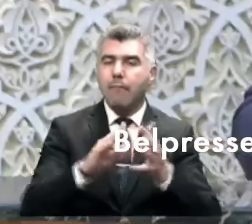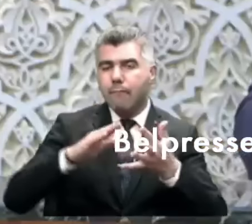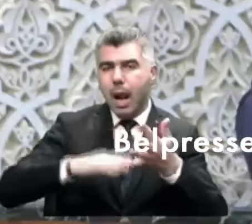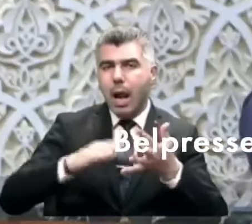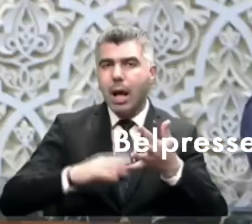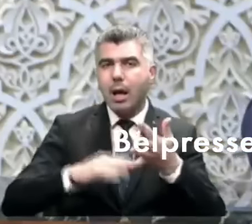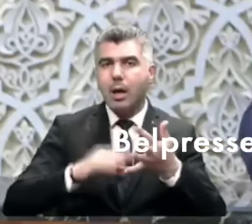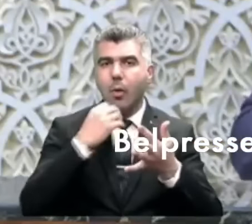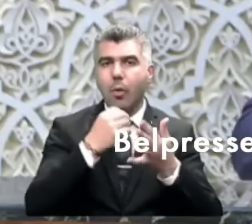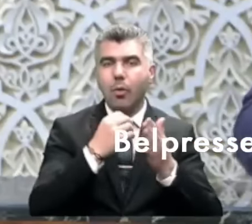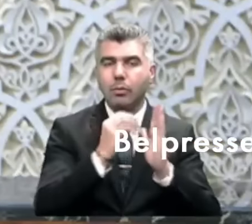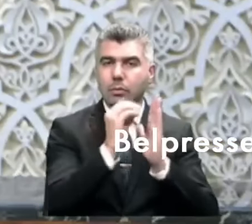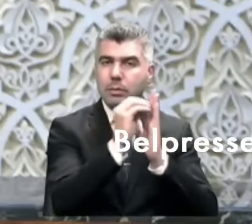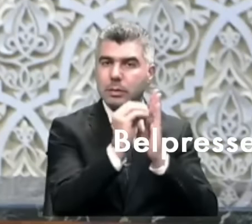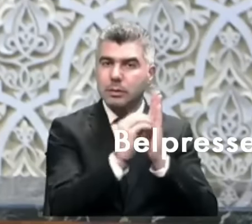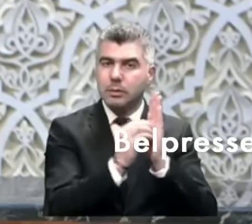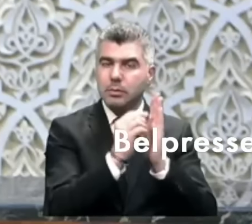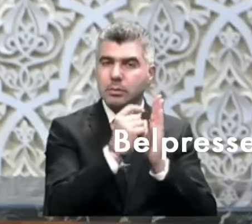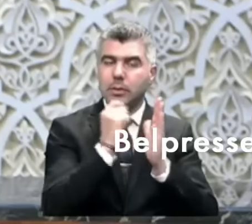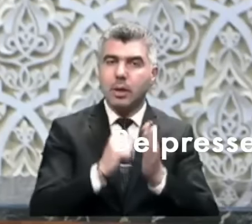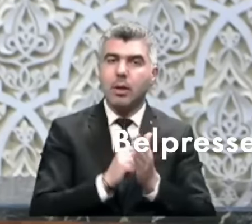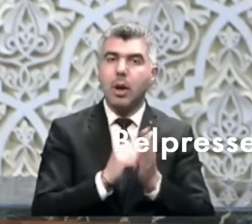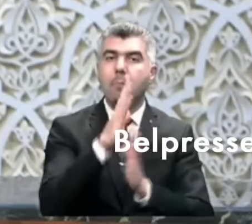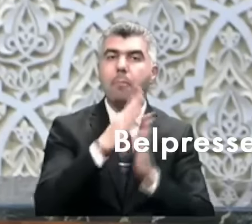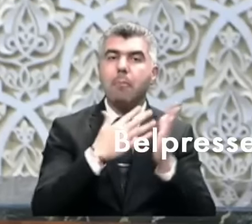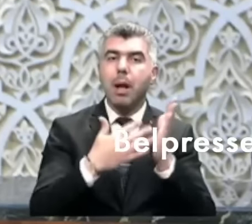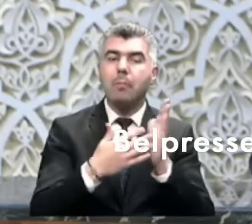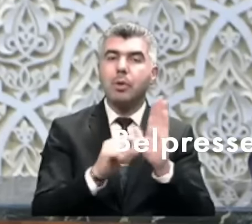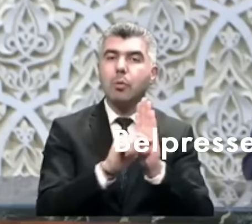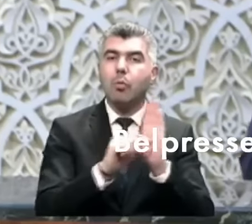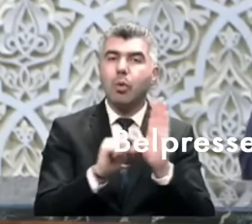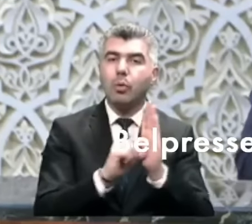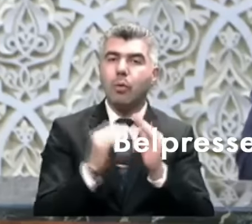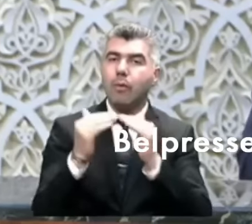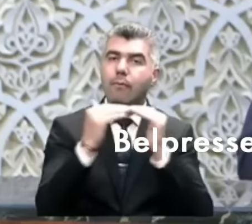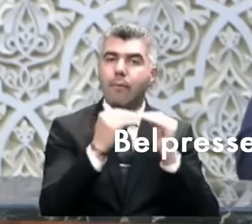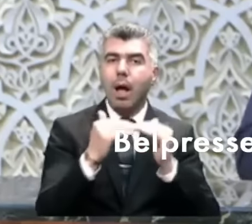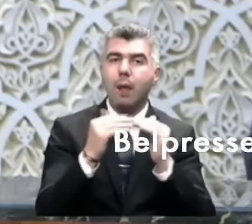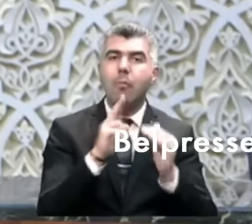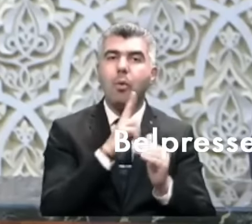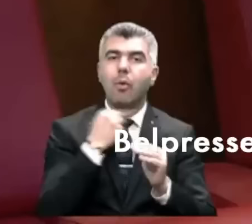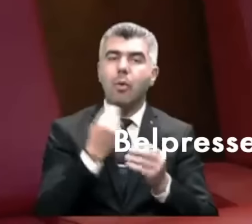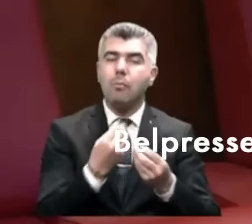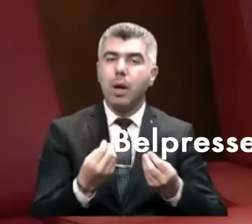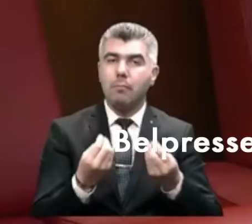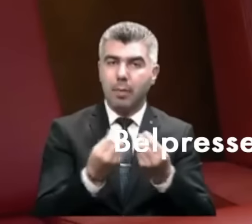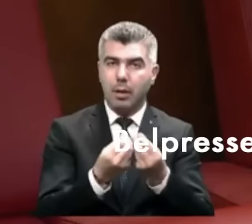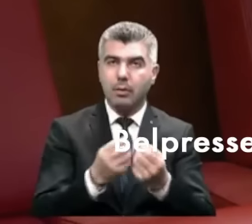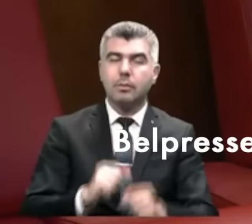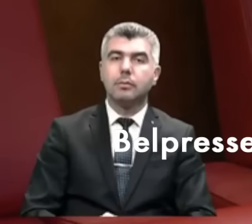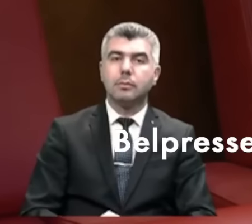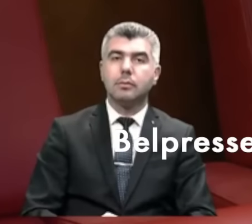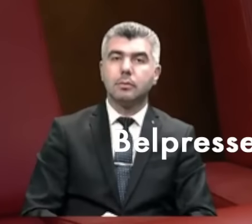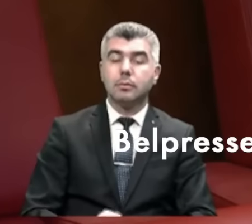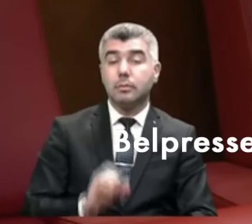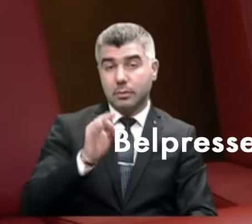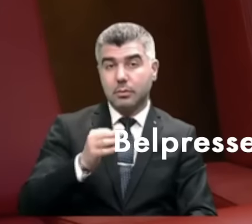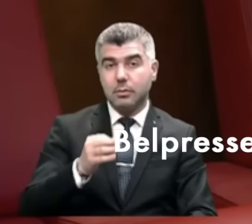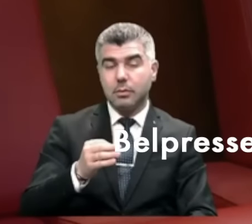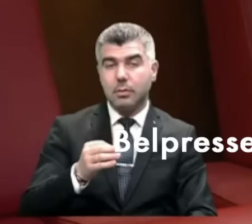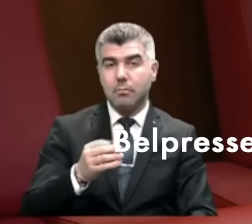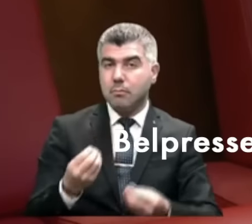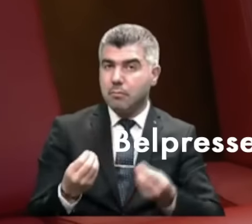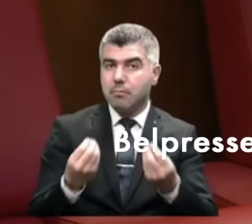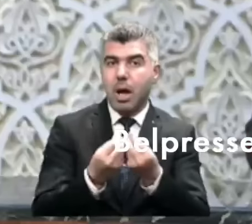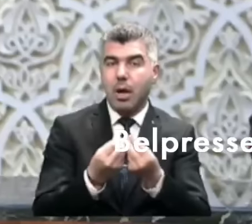الثانيه منها اللي كتقول بانه البرمجه المواضيع تتم بالاتفاق مع الحكومه وحنا في هذا الاطار مقيدين الى جانب هذ